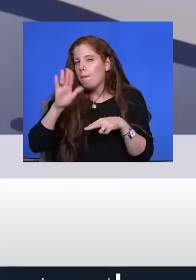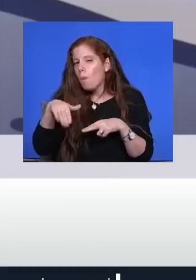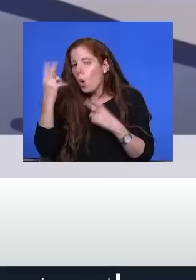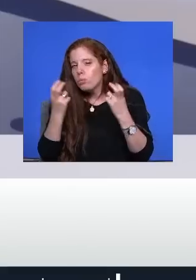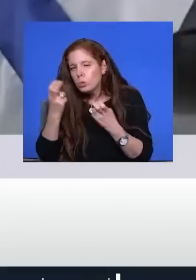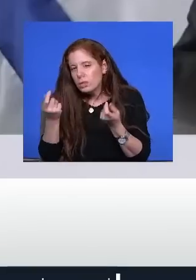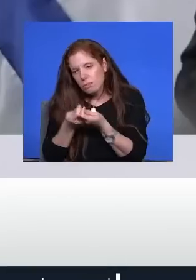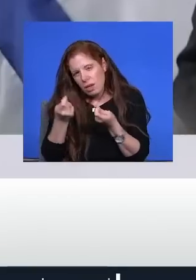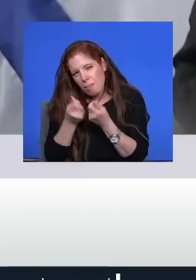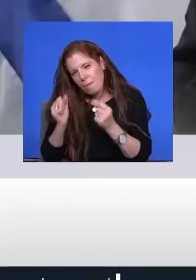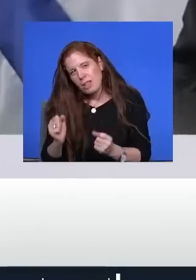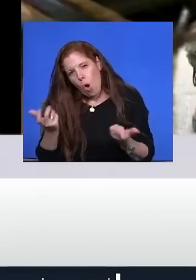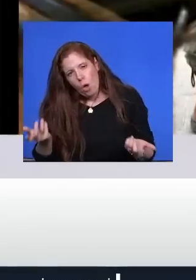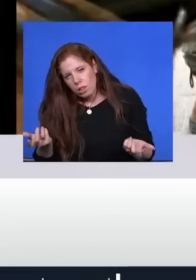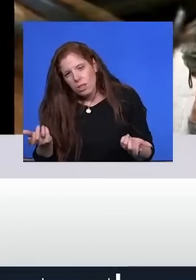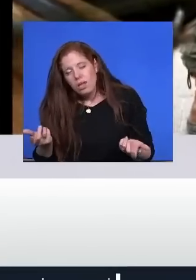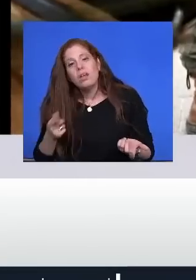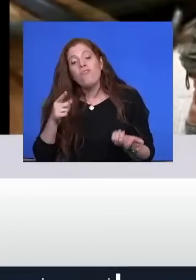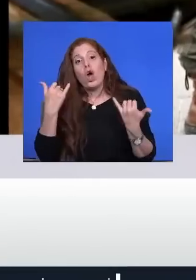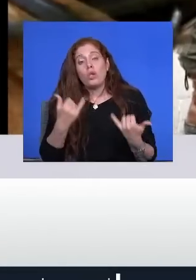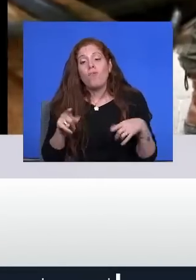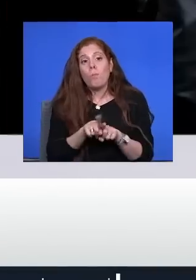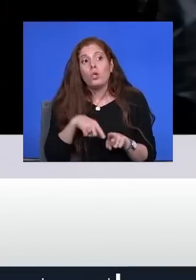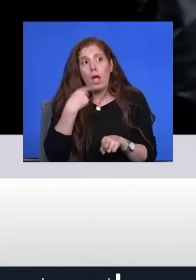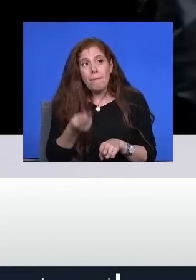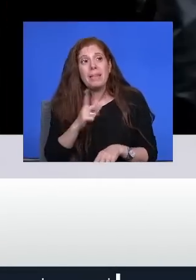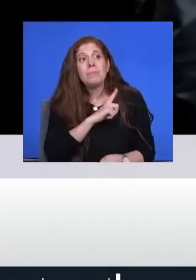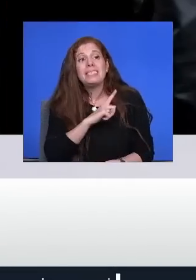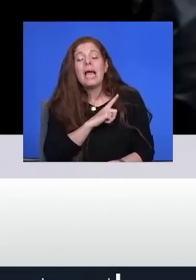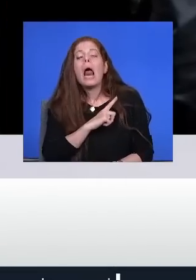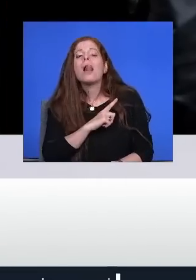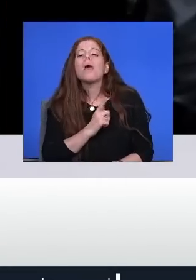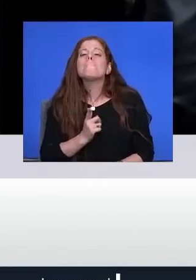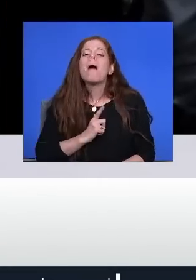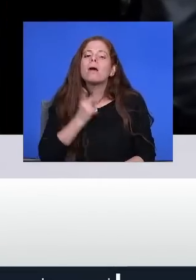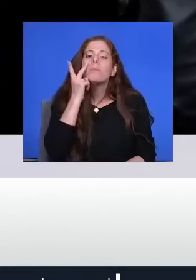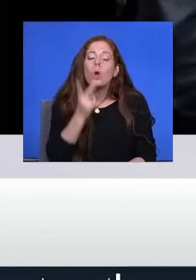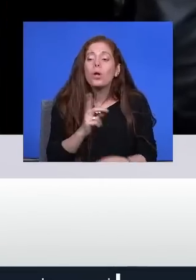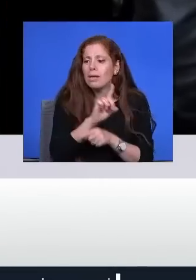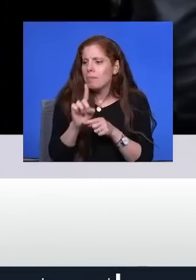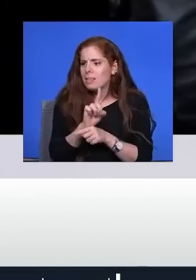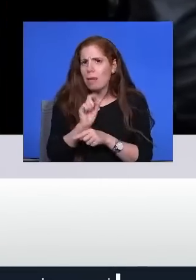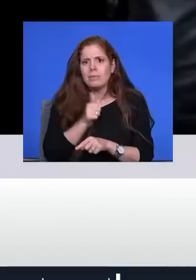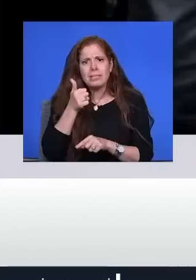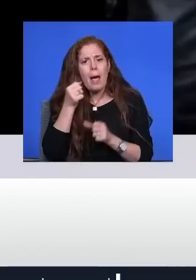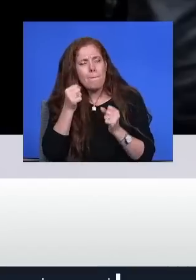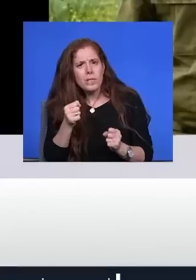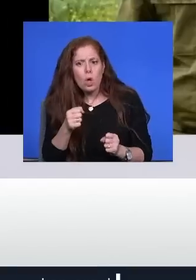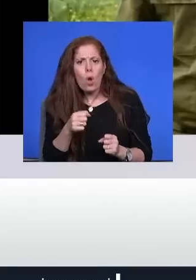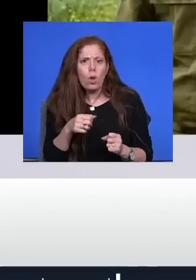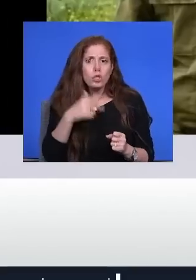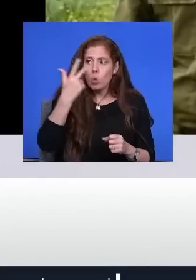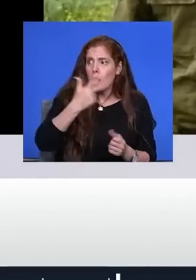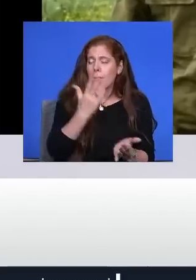בענייני הביטחון. ועכשיו באמת, כמו שאמרת, בצהל מחכים לראות, כי בינתיים שר הביטחון כבר 3 ימים מסתובב שהוא חצי